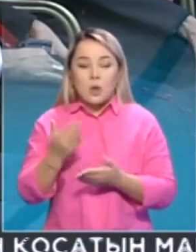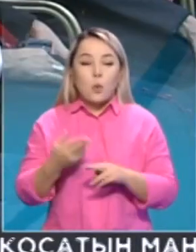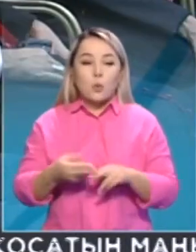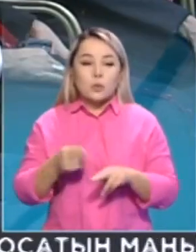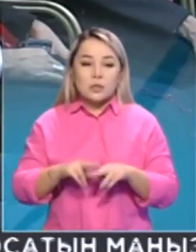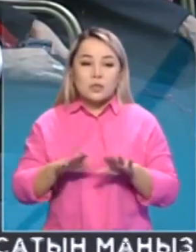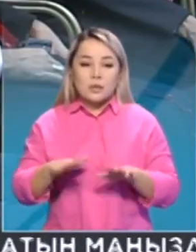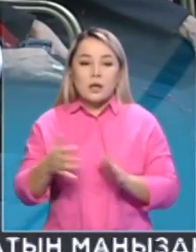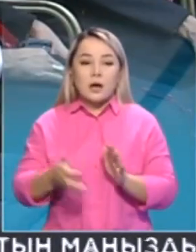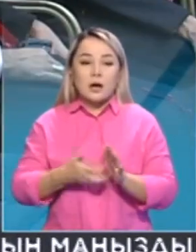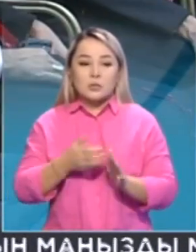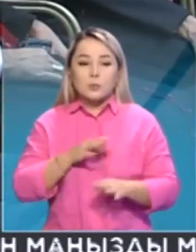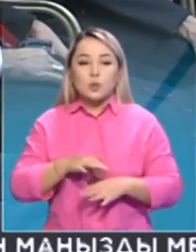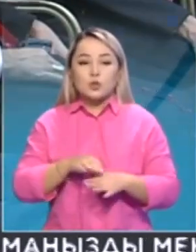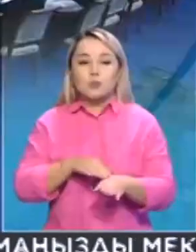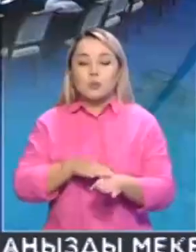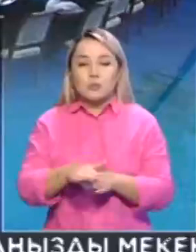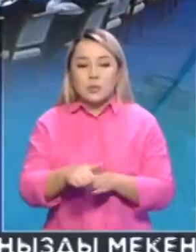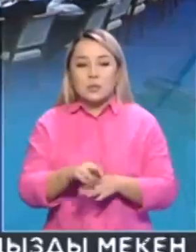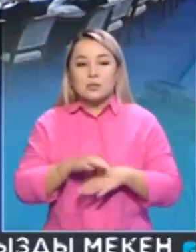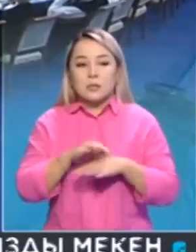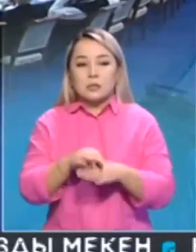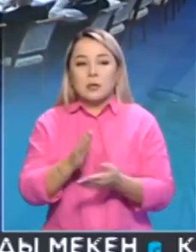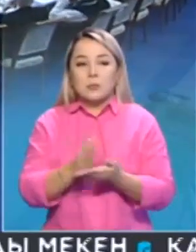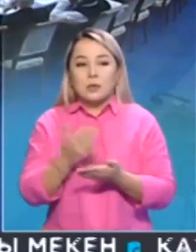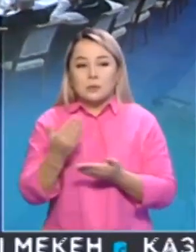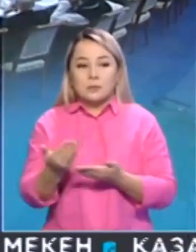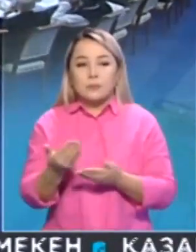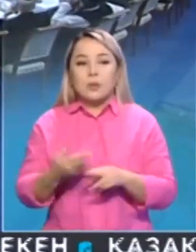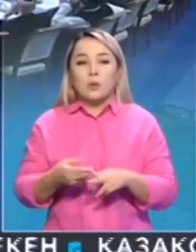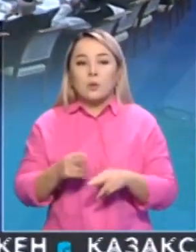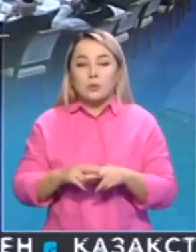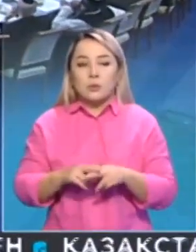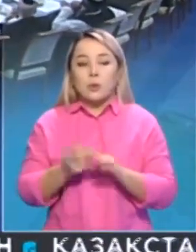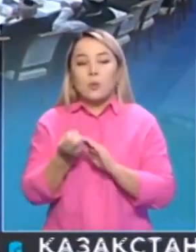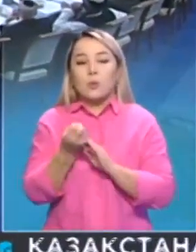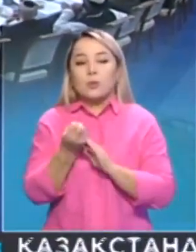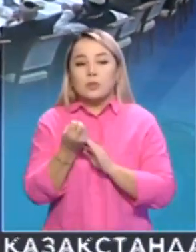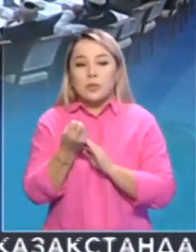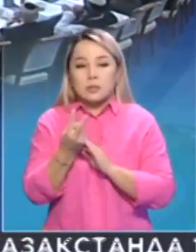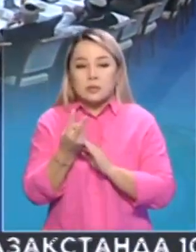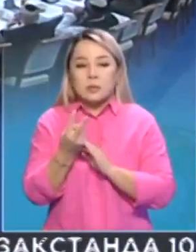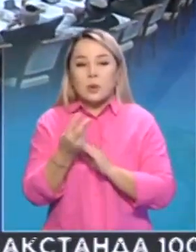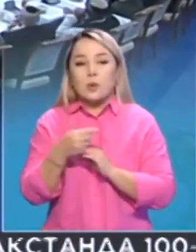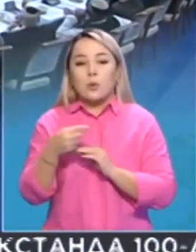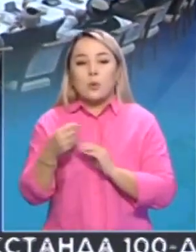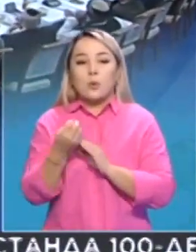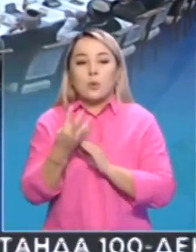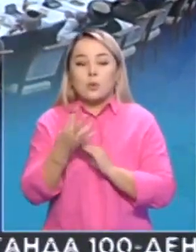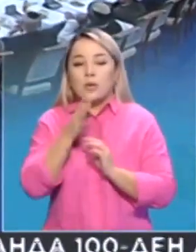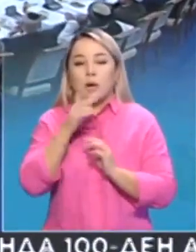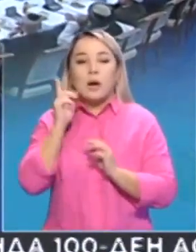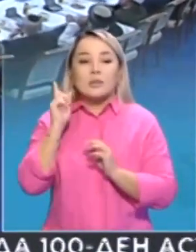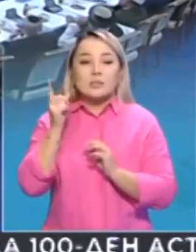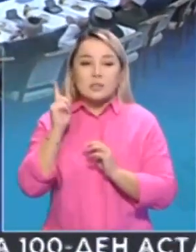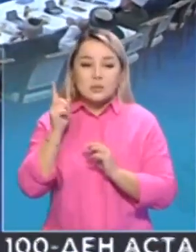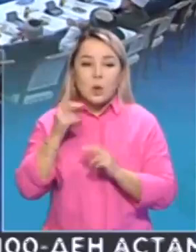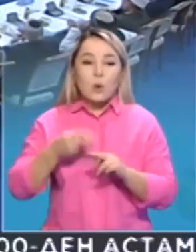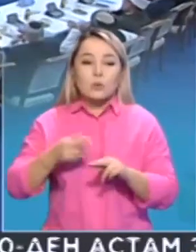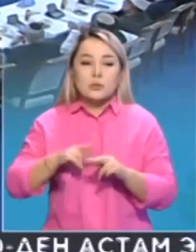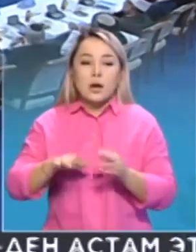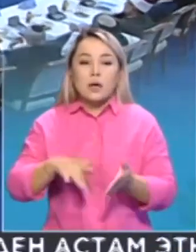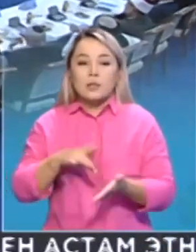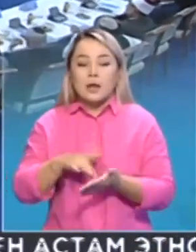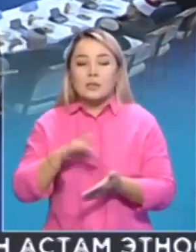жерде қазба жұмыстары жүргізілді. 12-ші, 14-ші ғасырларда осы